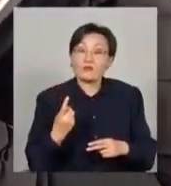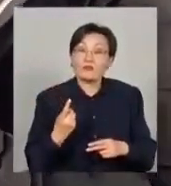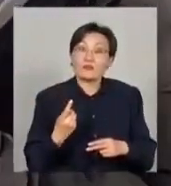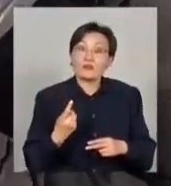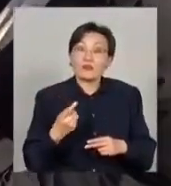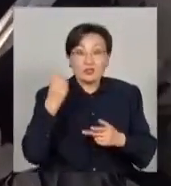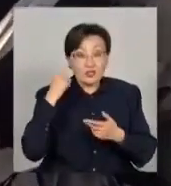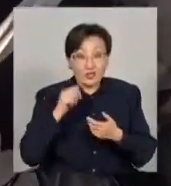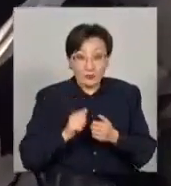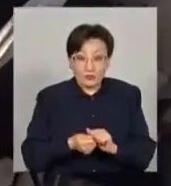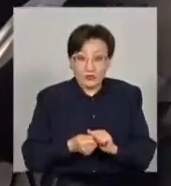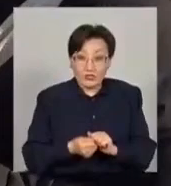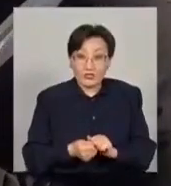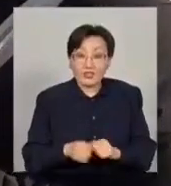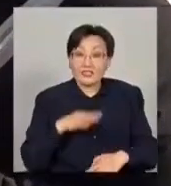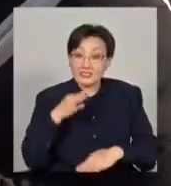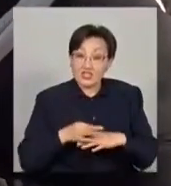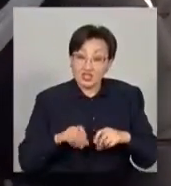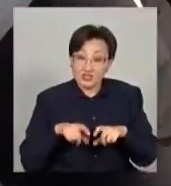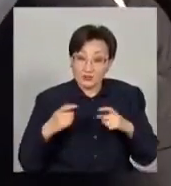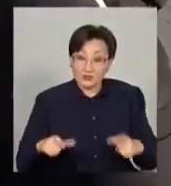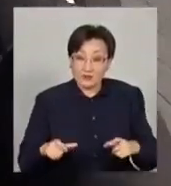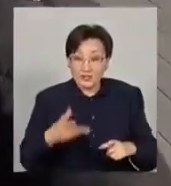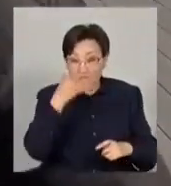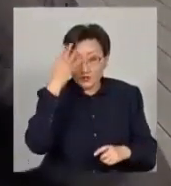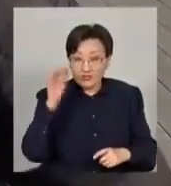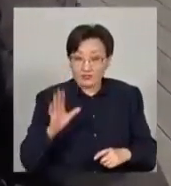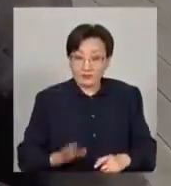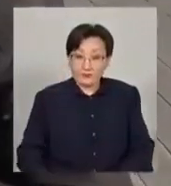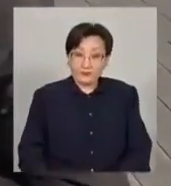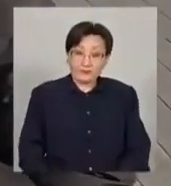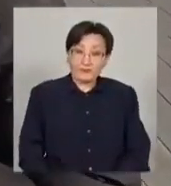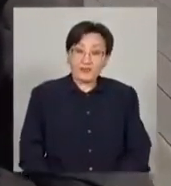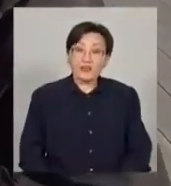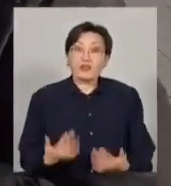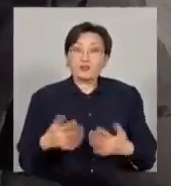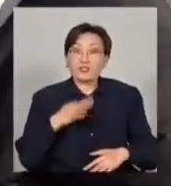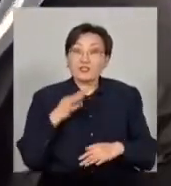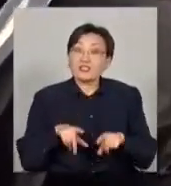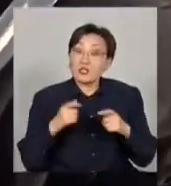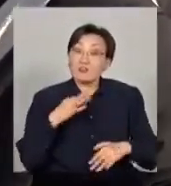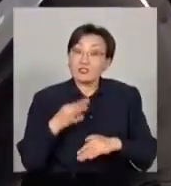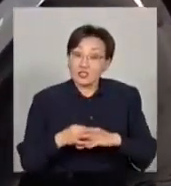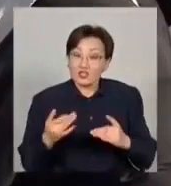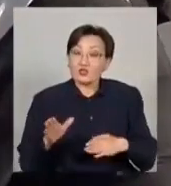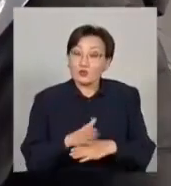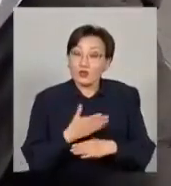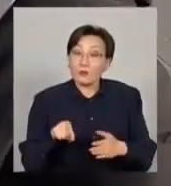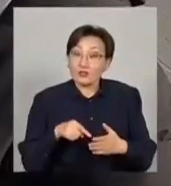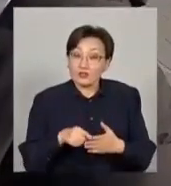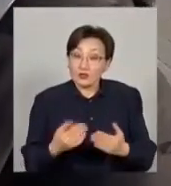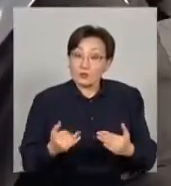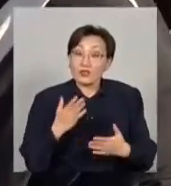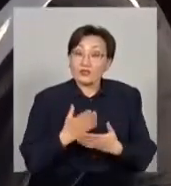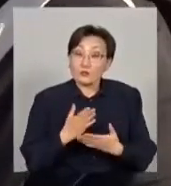курса, запомнился сдача экзаменов, незабываемо. Мы как раз-таки сдали, вот сейчас гуляем по Алмате. А может быть, уже